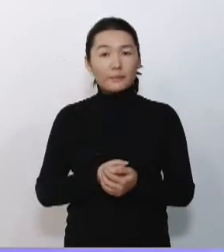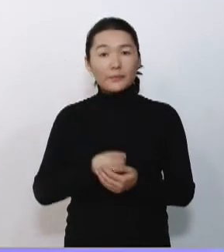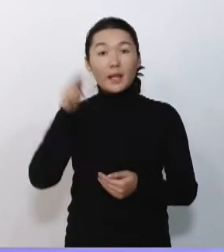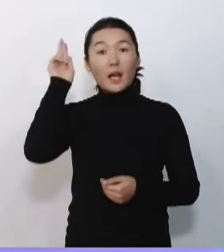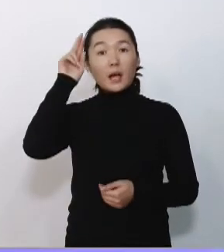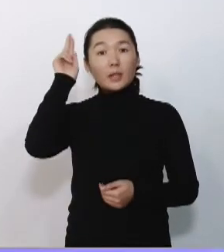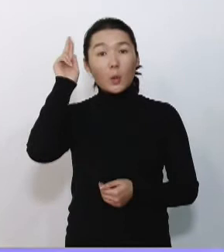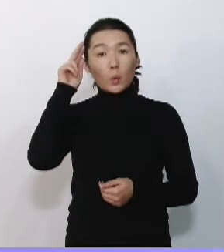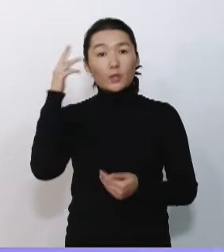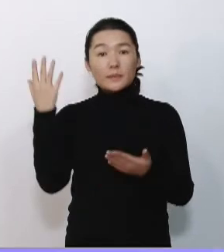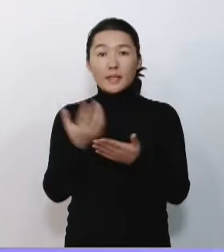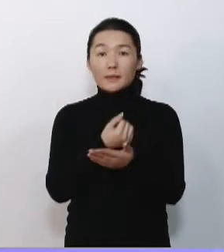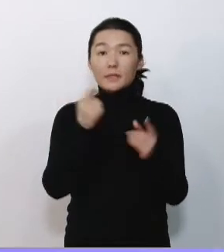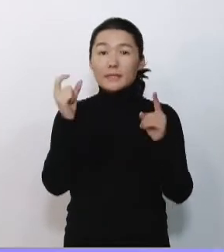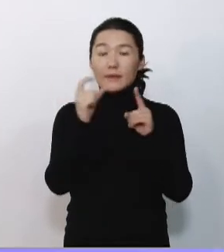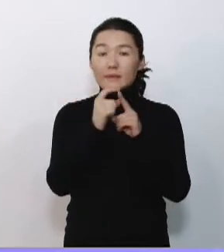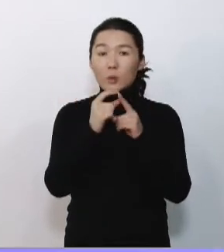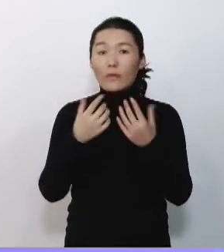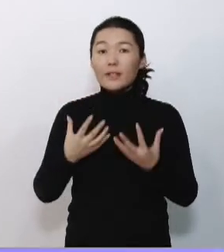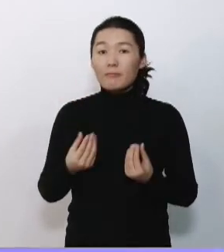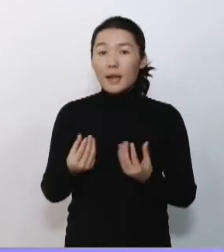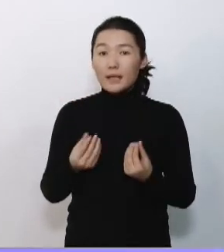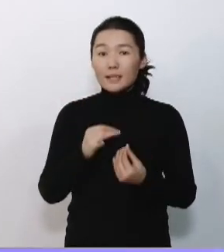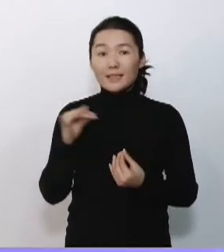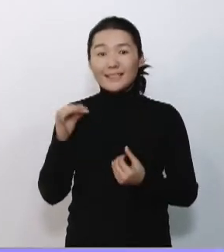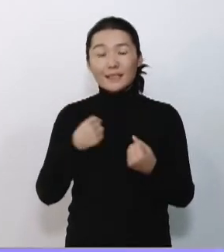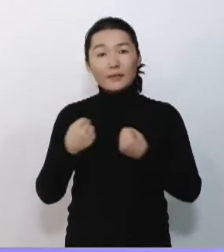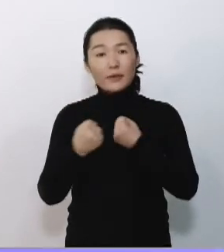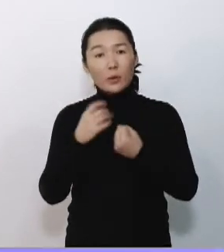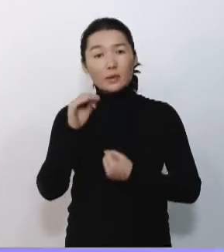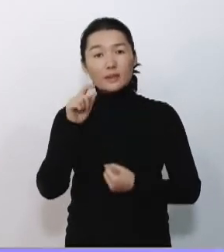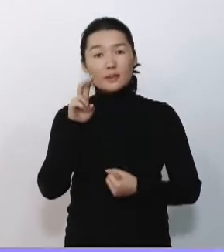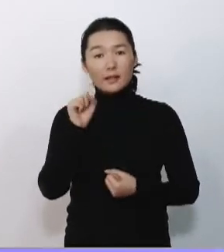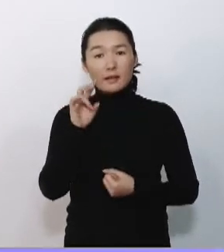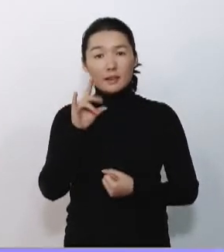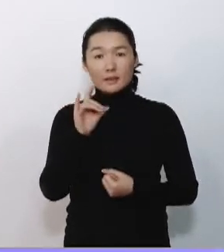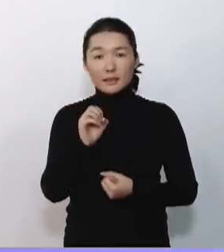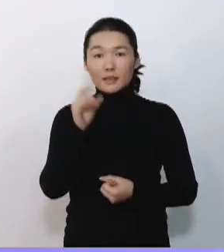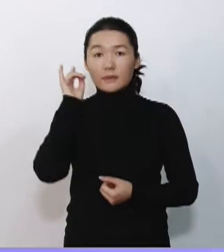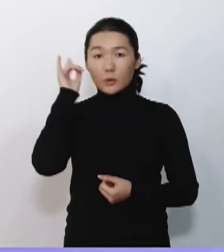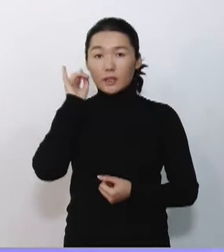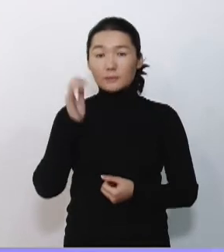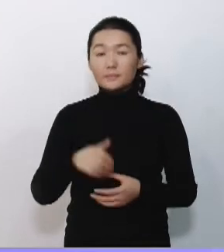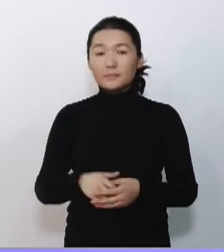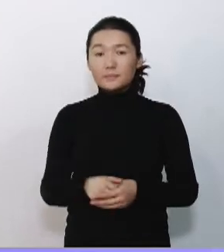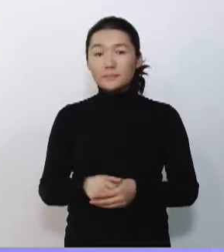Научимся распознавать в слове мягкие и твердые согласные звуки.